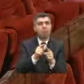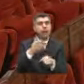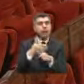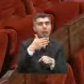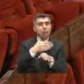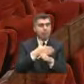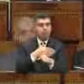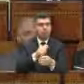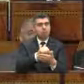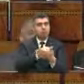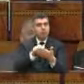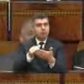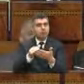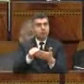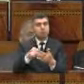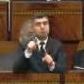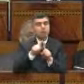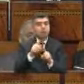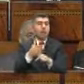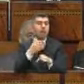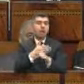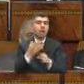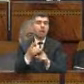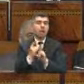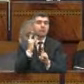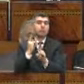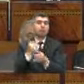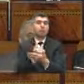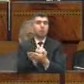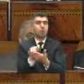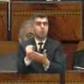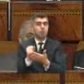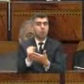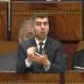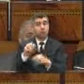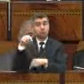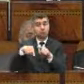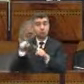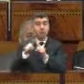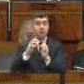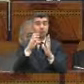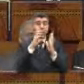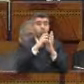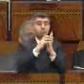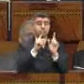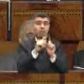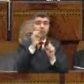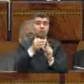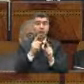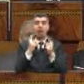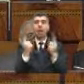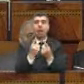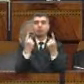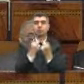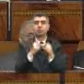بريبي، تم التخلي عن هذا النظام القديم ومد الساكنة الراغبة في الربط بشبكة الكهرباء بالعدادات الجاري بها العمل في